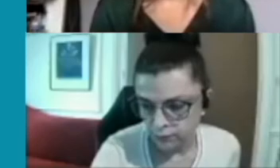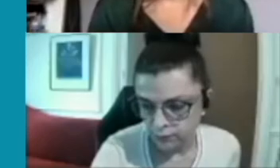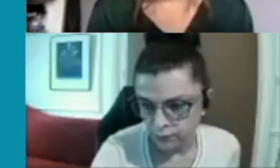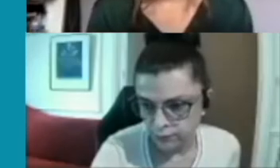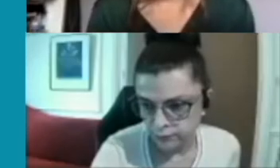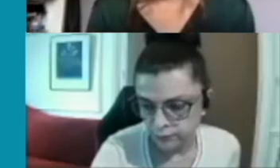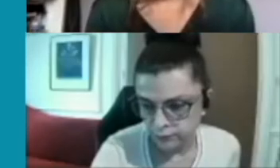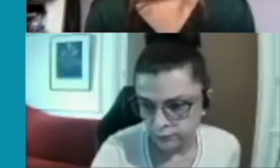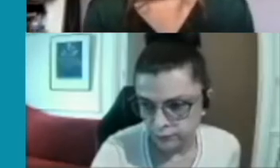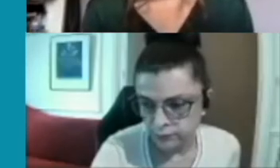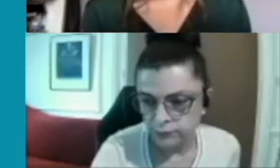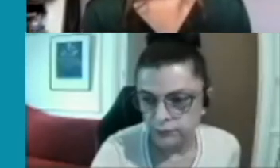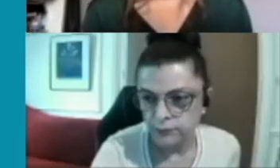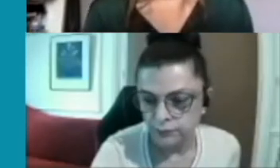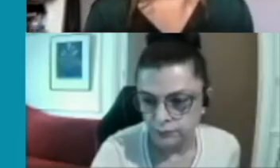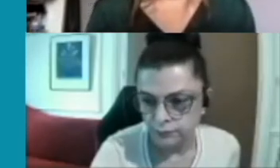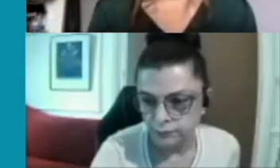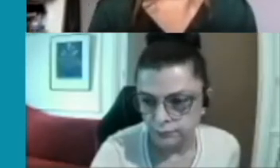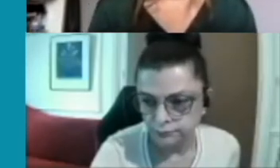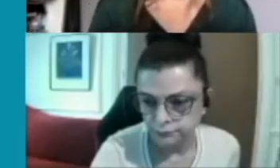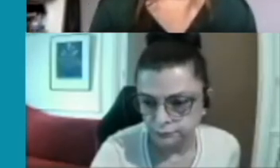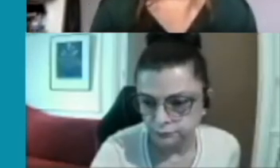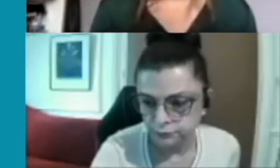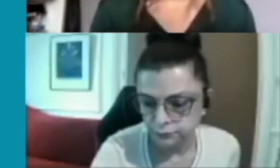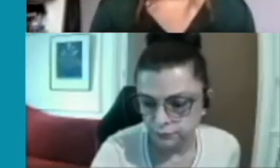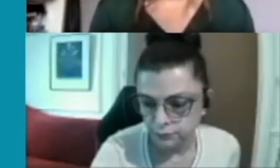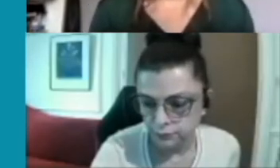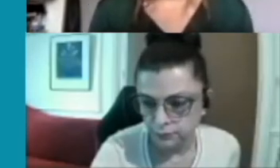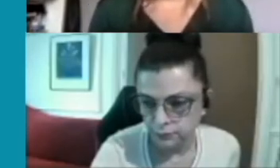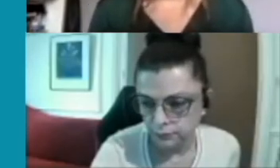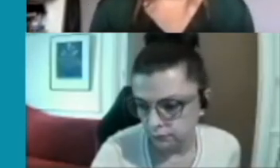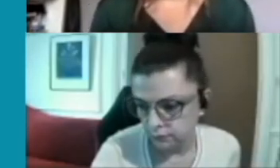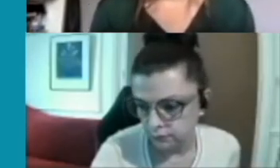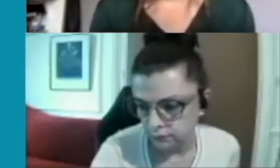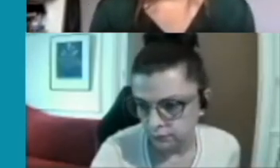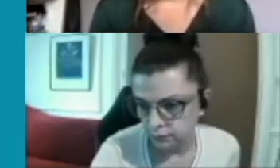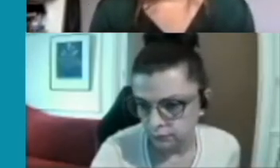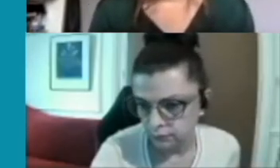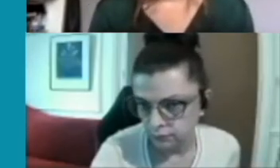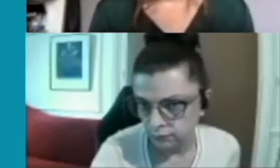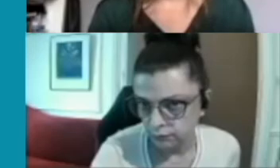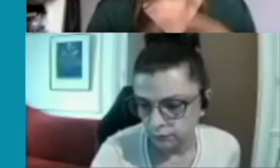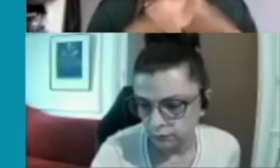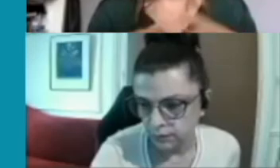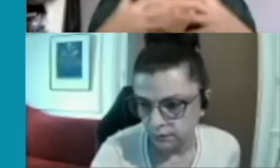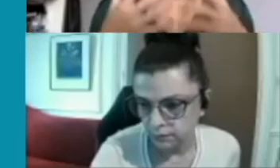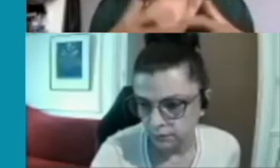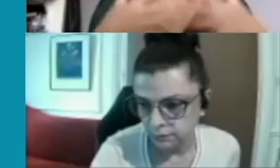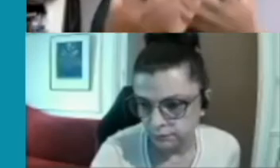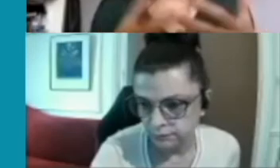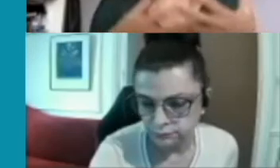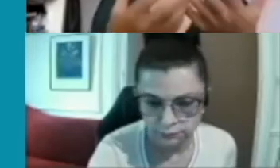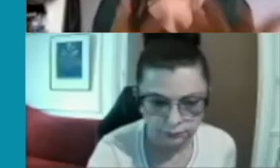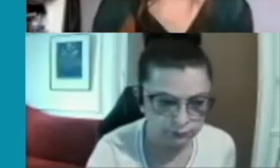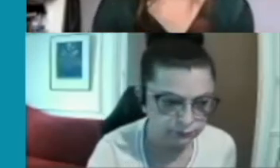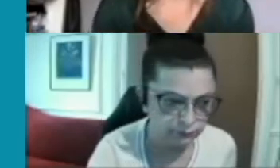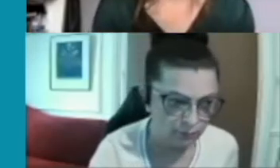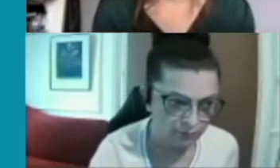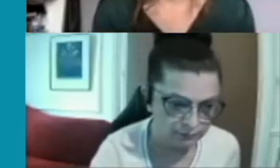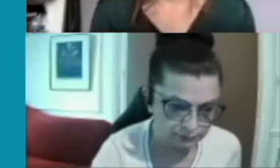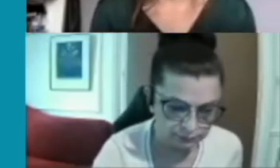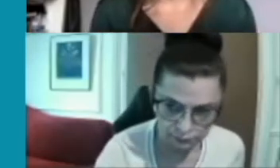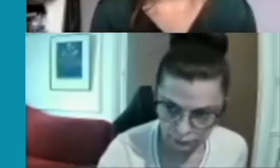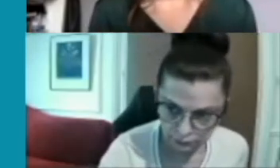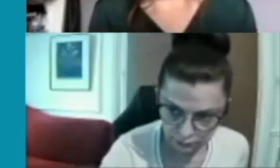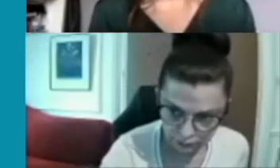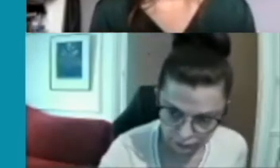leur expérience. Et qui consiste à inviter les interlocuteurs que les participants ont choisis et de construire comme ça une réflexion qui, pour le